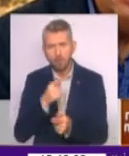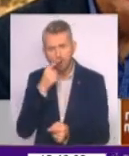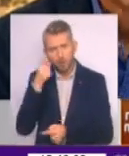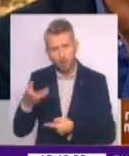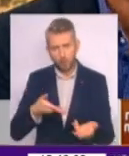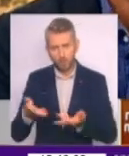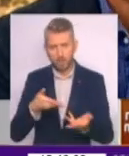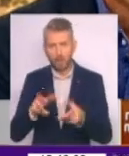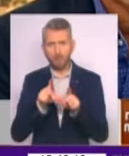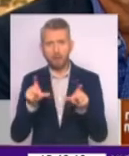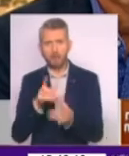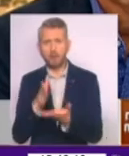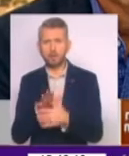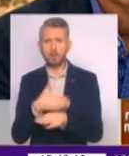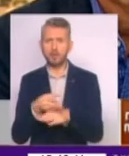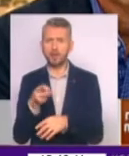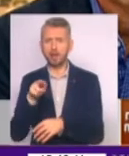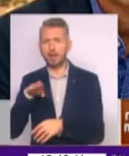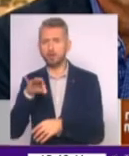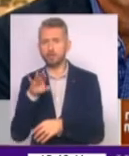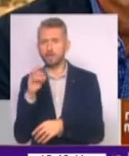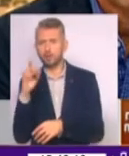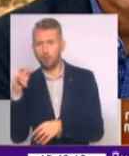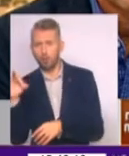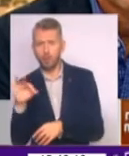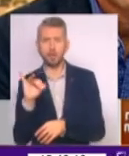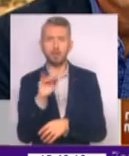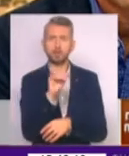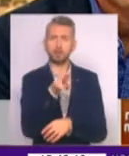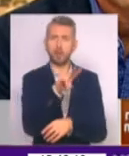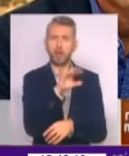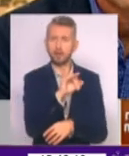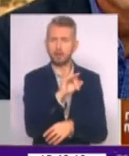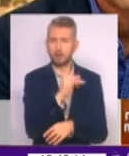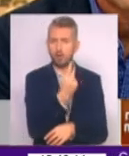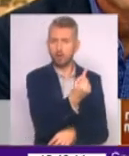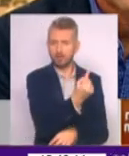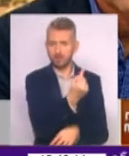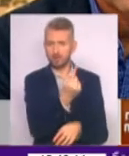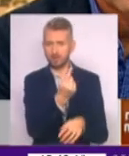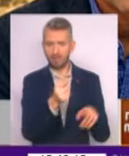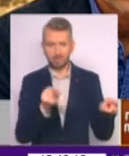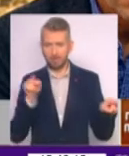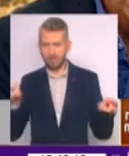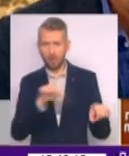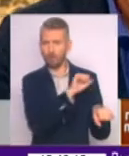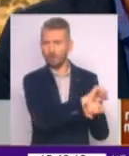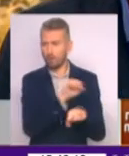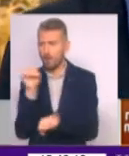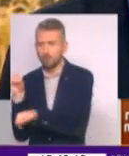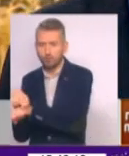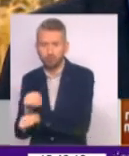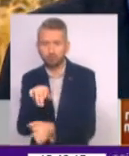магазин находится между Святошинского и Жулян и Атил, в сторону Жулян, теремков.